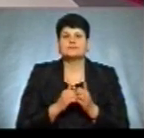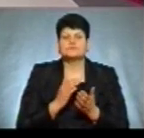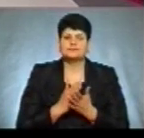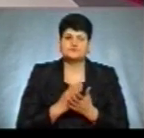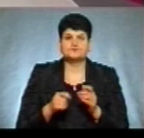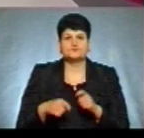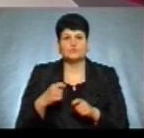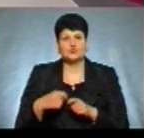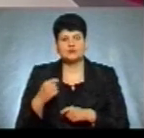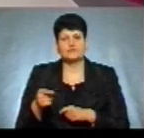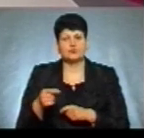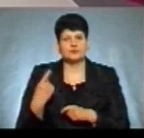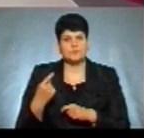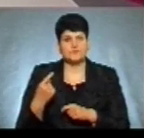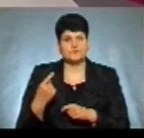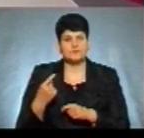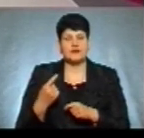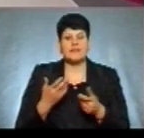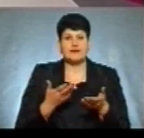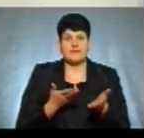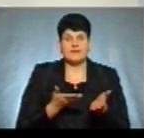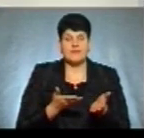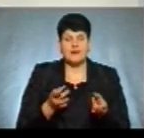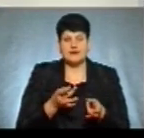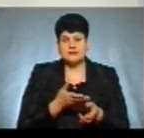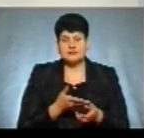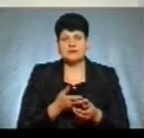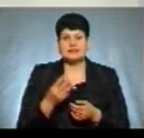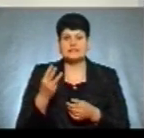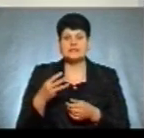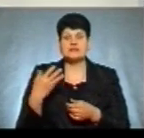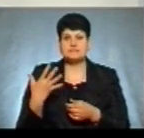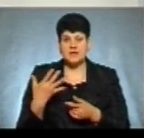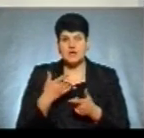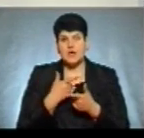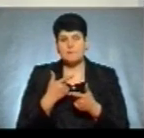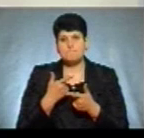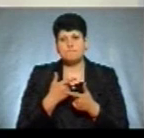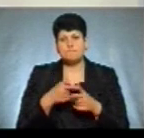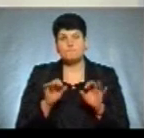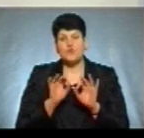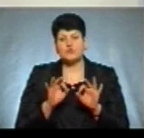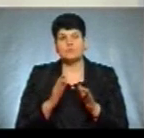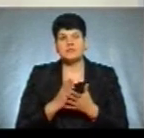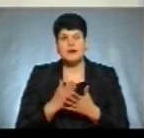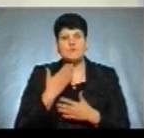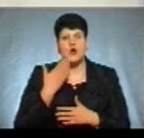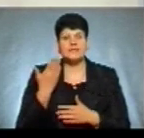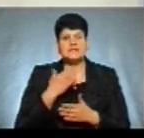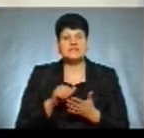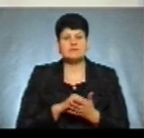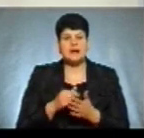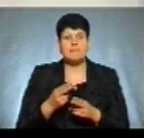адміністративні правопорушення на Тернопільщині? Якраз 35 у нас є повідомлень про агітаційні матеріали без вихідних